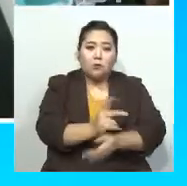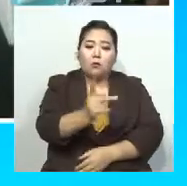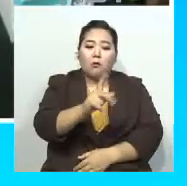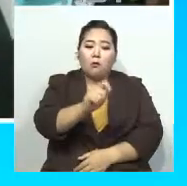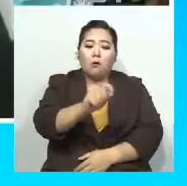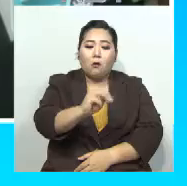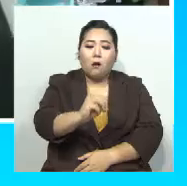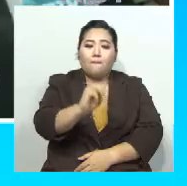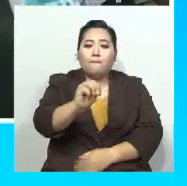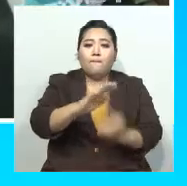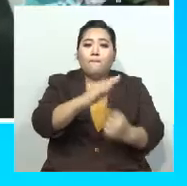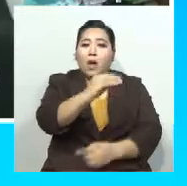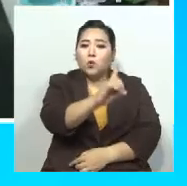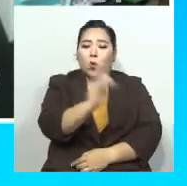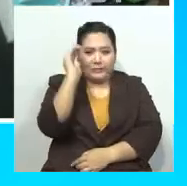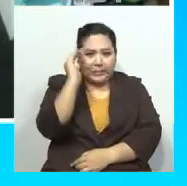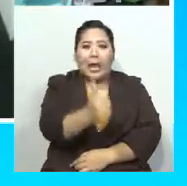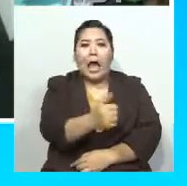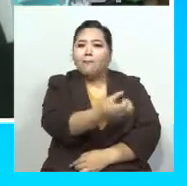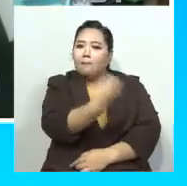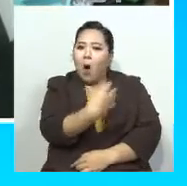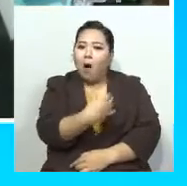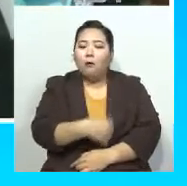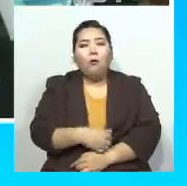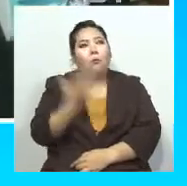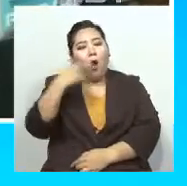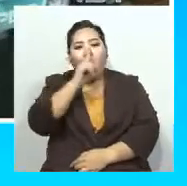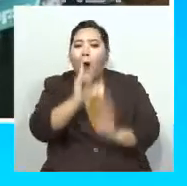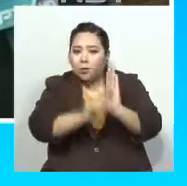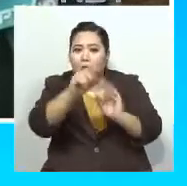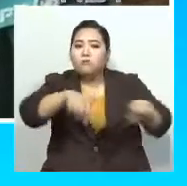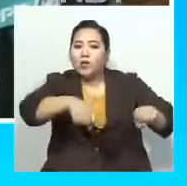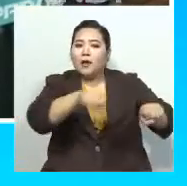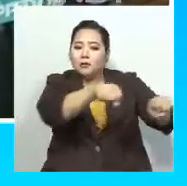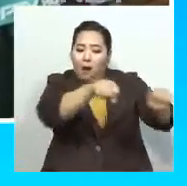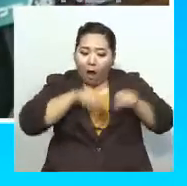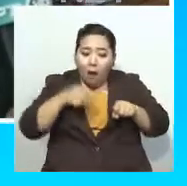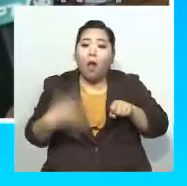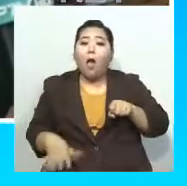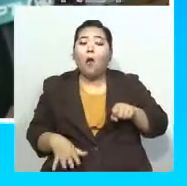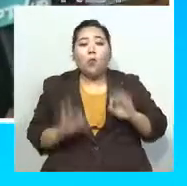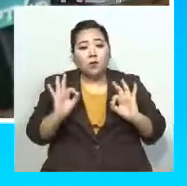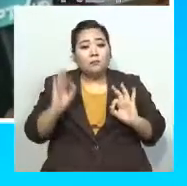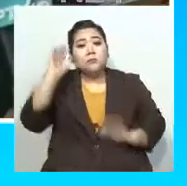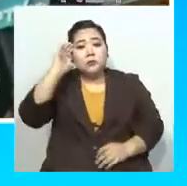ลยแบบเรามีเขามีความเชื่อถือเชื่อมั่นเราก็เห็นได้ของมาแล้วบ้างเราก็เลยเชื่อถือค่ะ